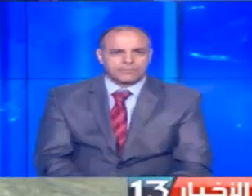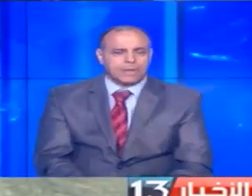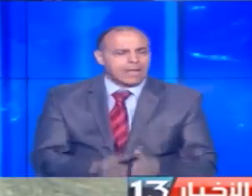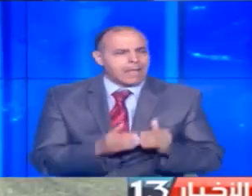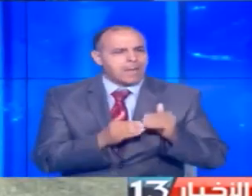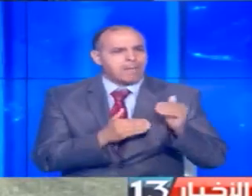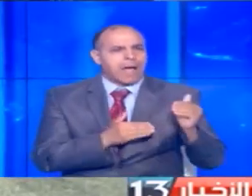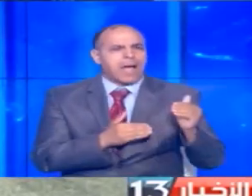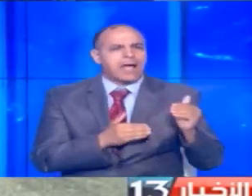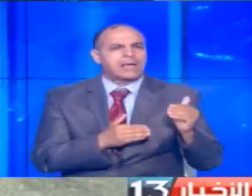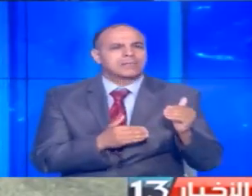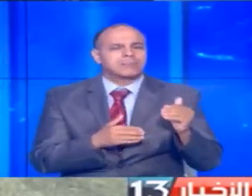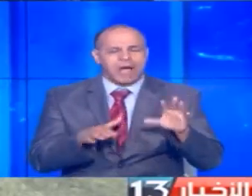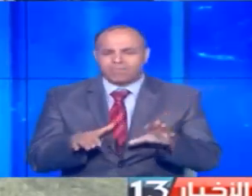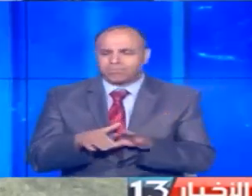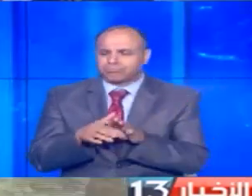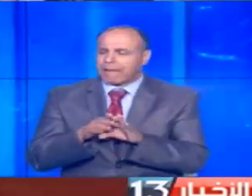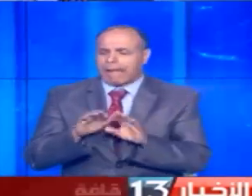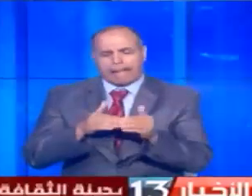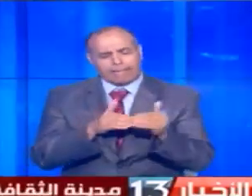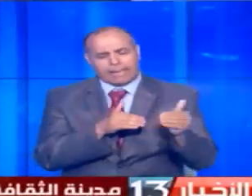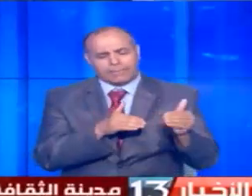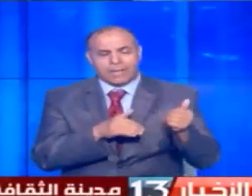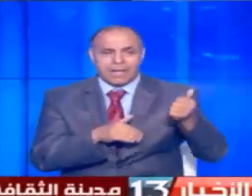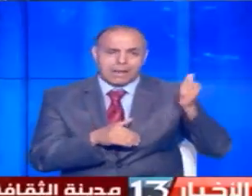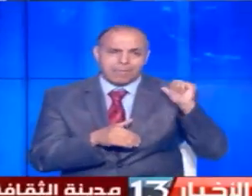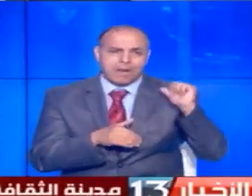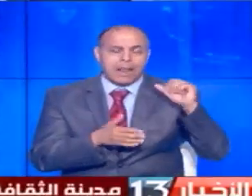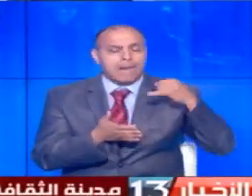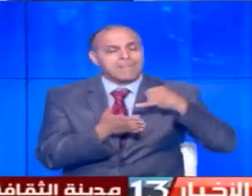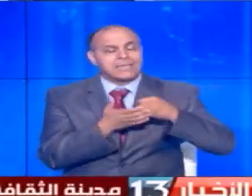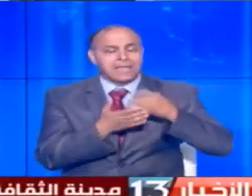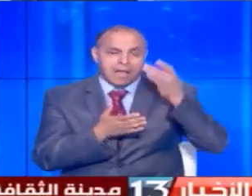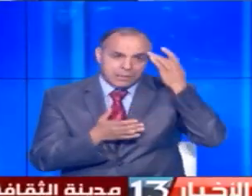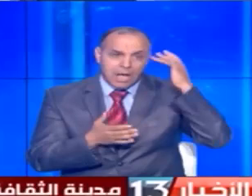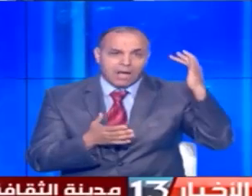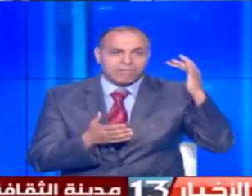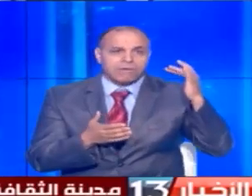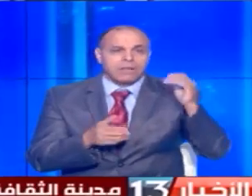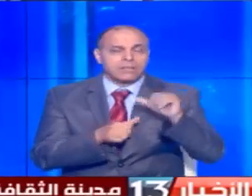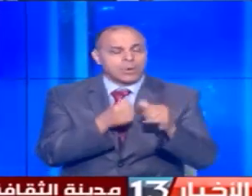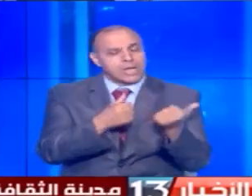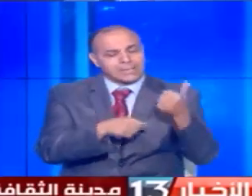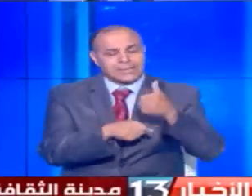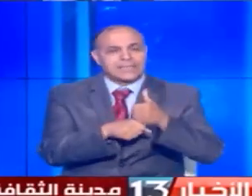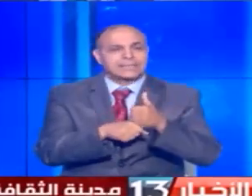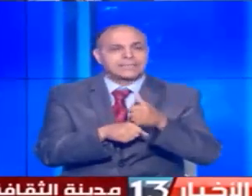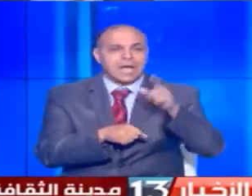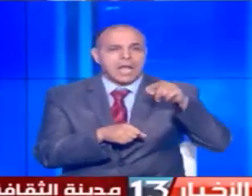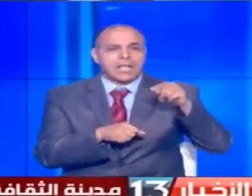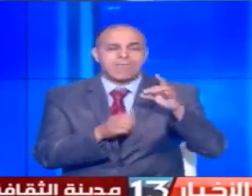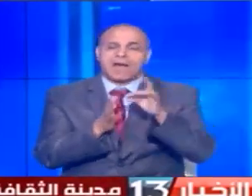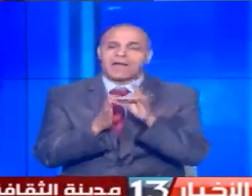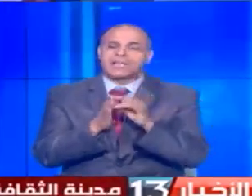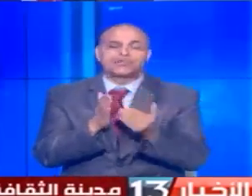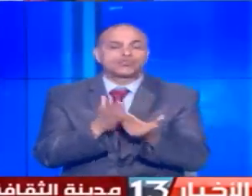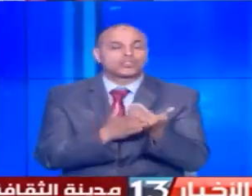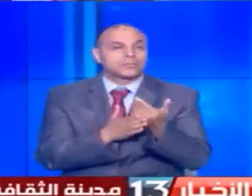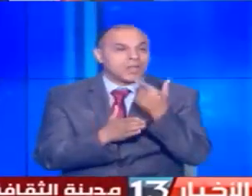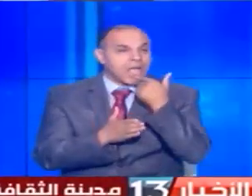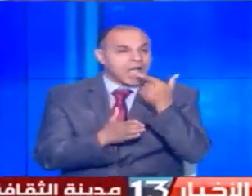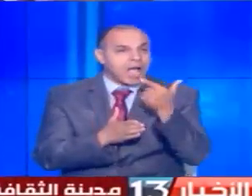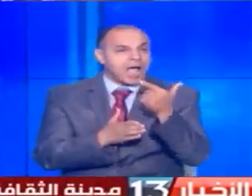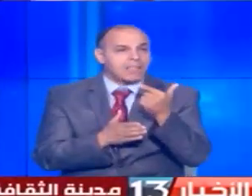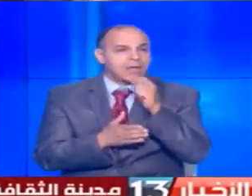بعيدا عن الطابع الاحتفالي، تم مساء أمس بمدينة الثقافة افتتاح الدورة التأسيسية لأيام قرطاج للفن المعاصر بحضور